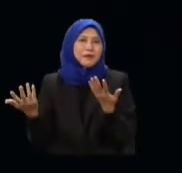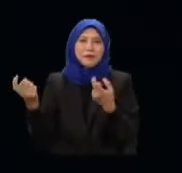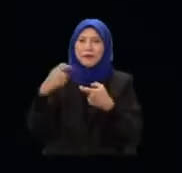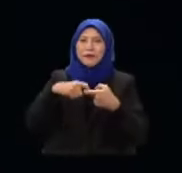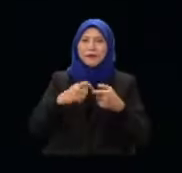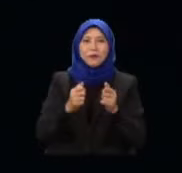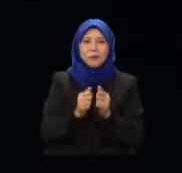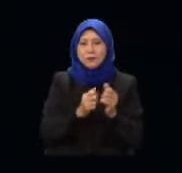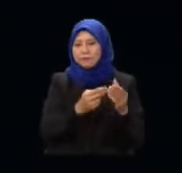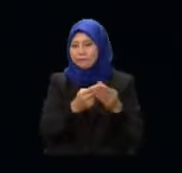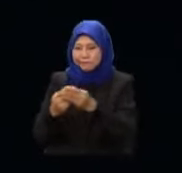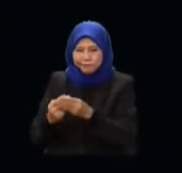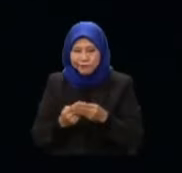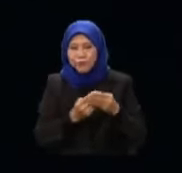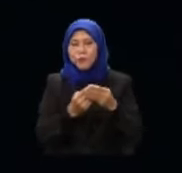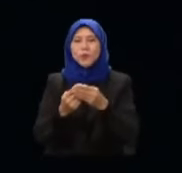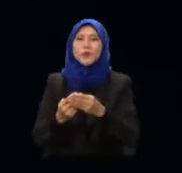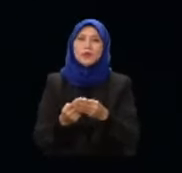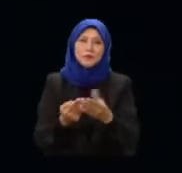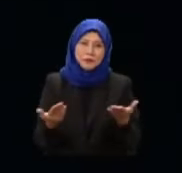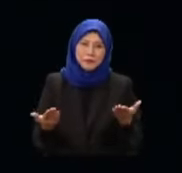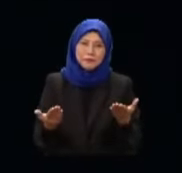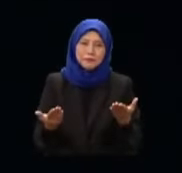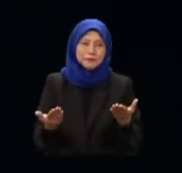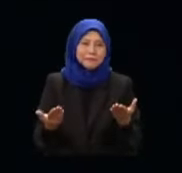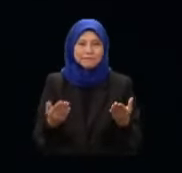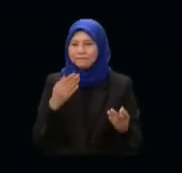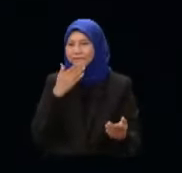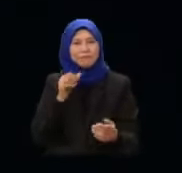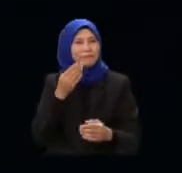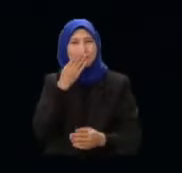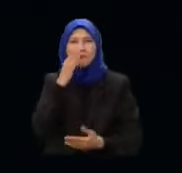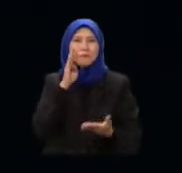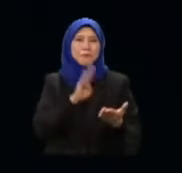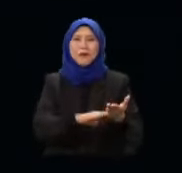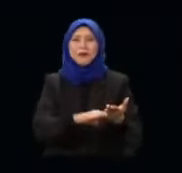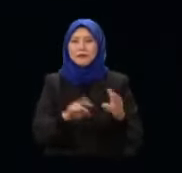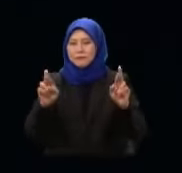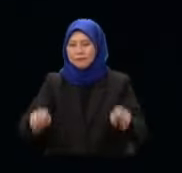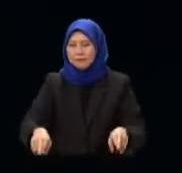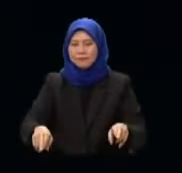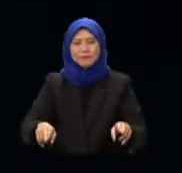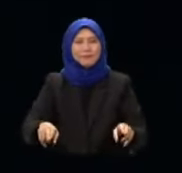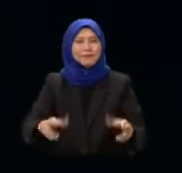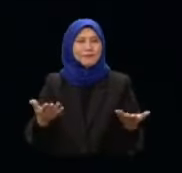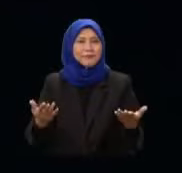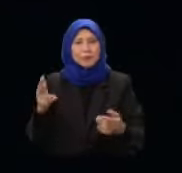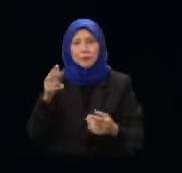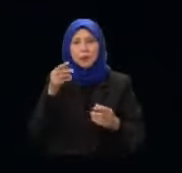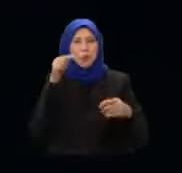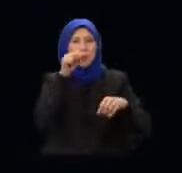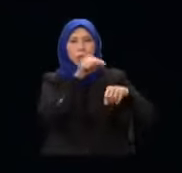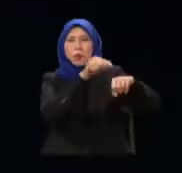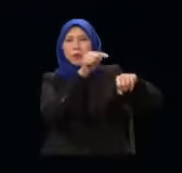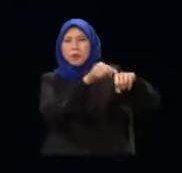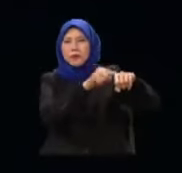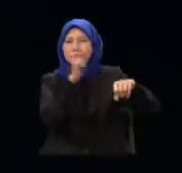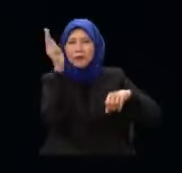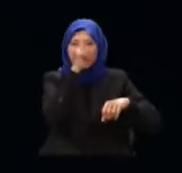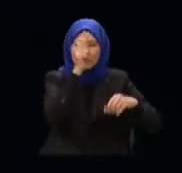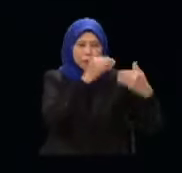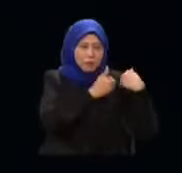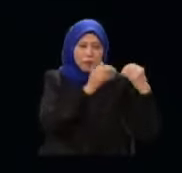dengan HP yang sedang berlaku ini tidak sehat tidak baik kepada orang teknik aja Anda tanggung jawab masyarakat